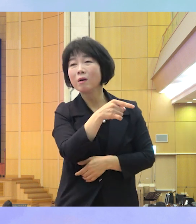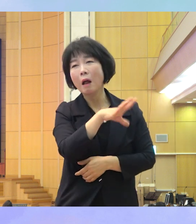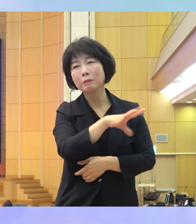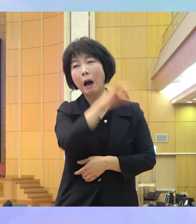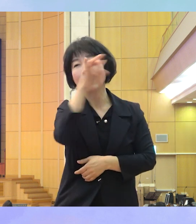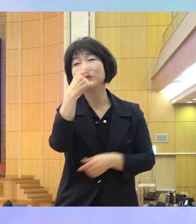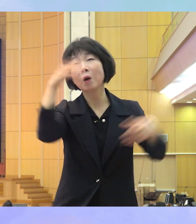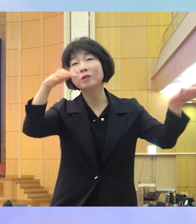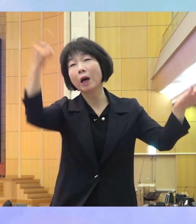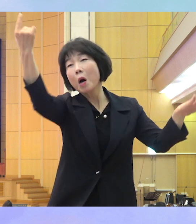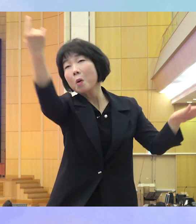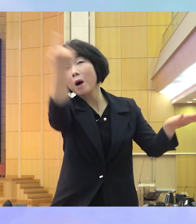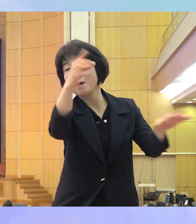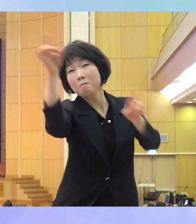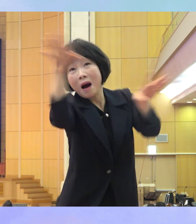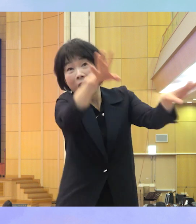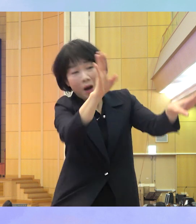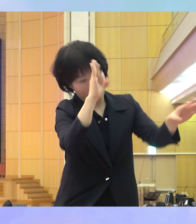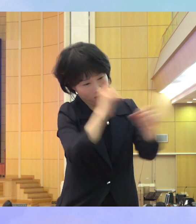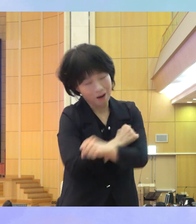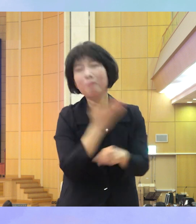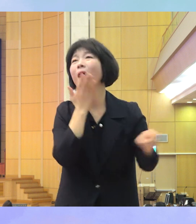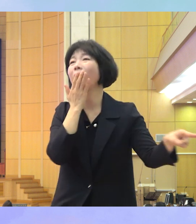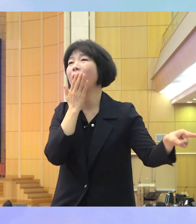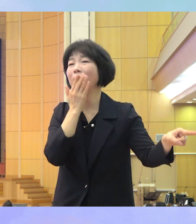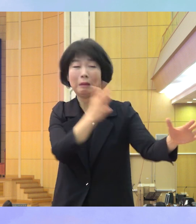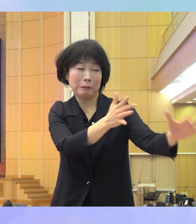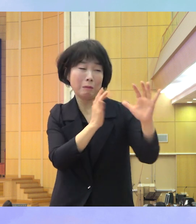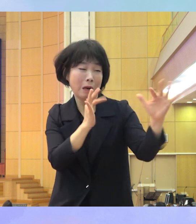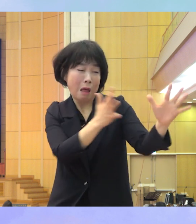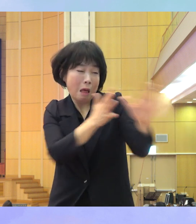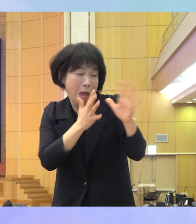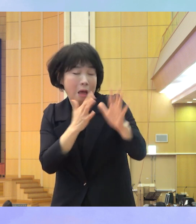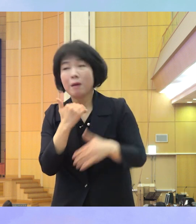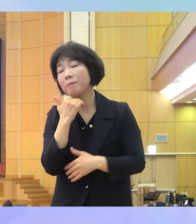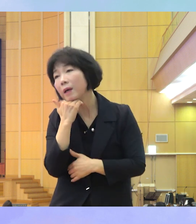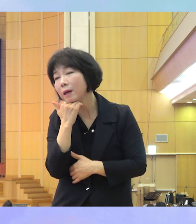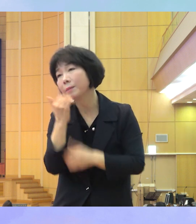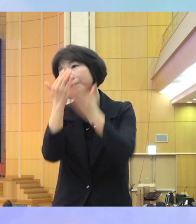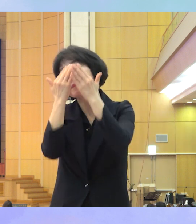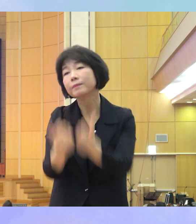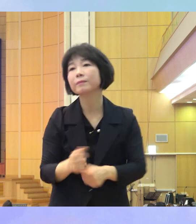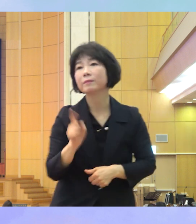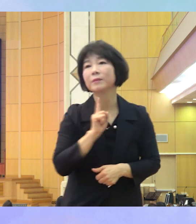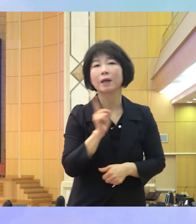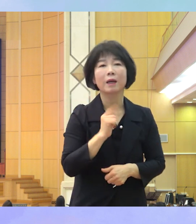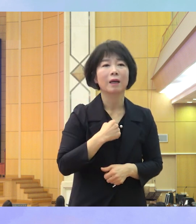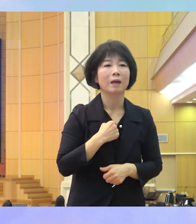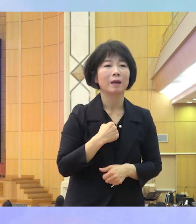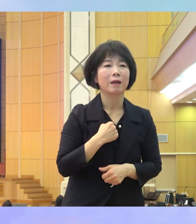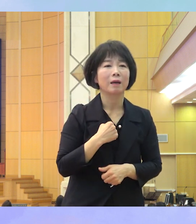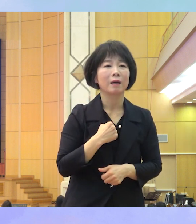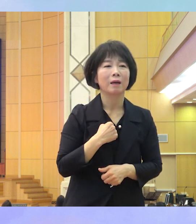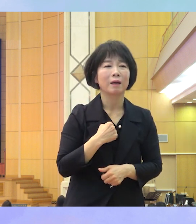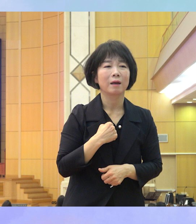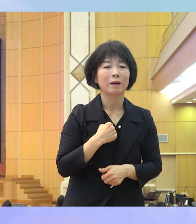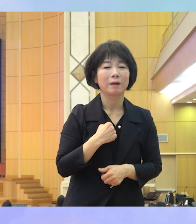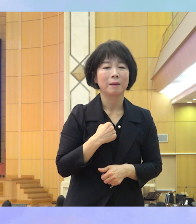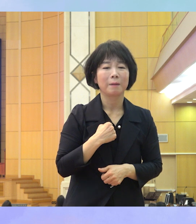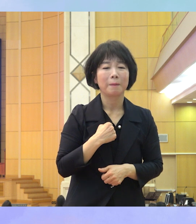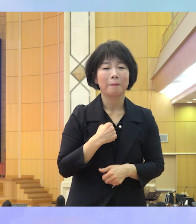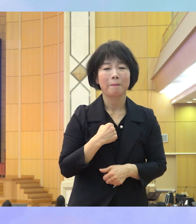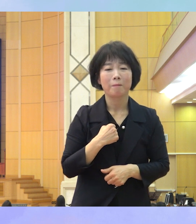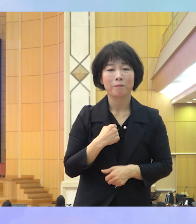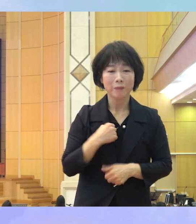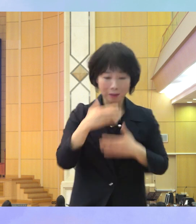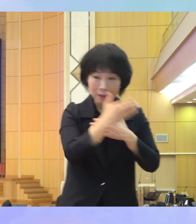때 제일 먼저 들어가면 어떤 병이 고침받는다고 해서 제가 지금 기다리고 있는데 만약에 천사가 내서 물을 동한다 하더라도 나보다